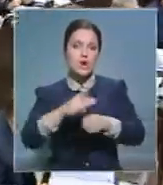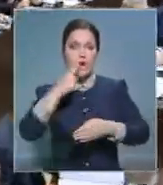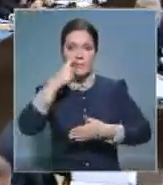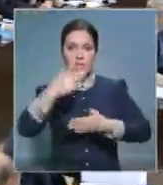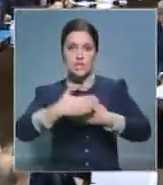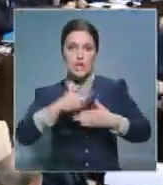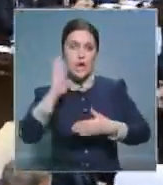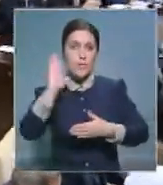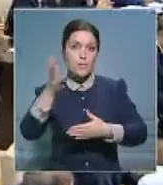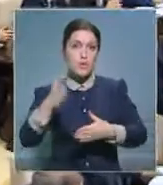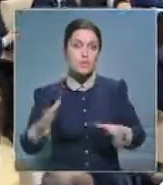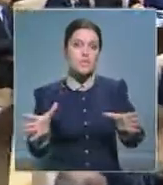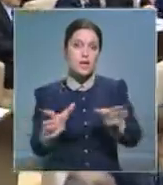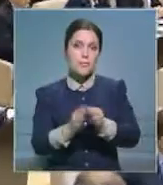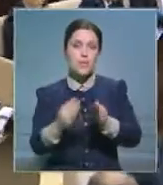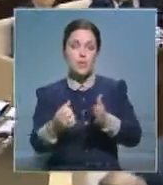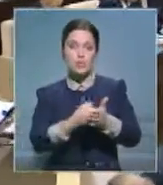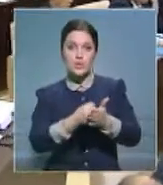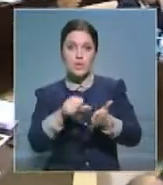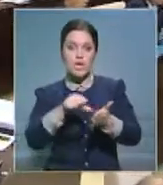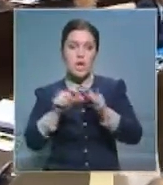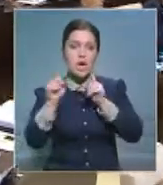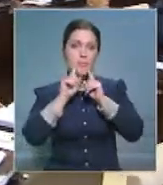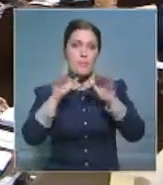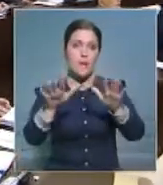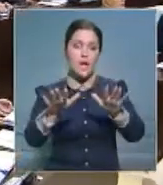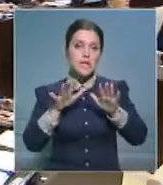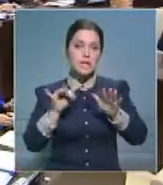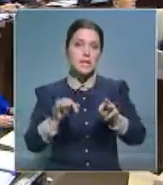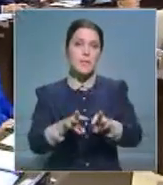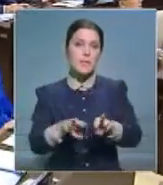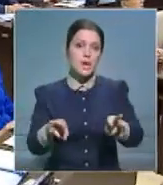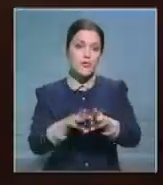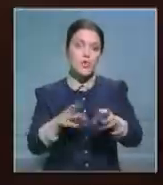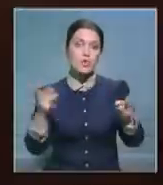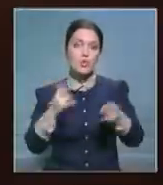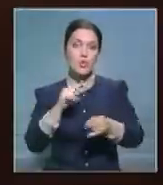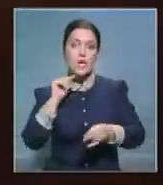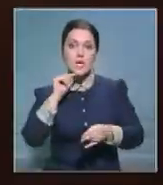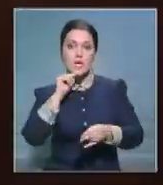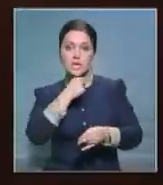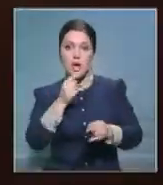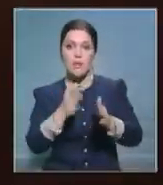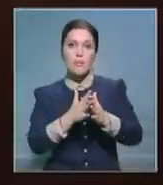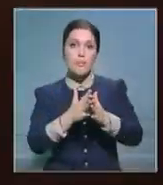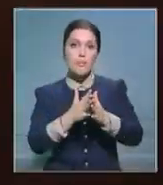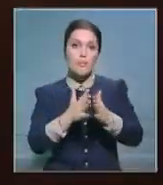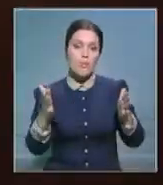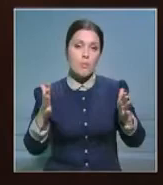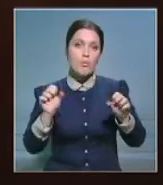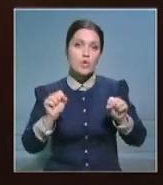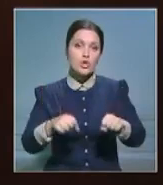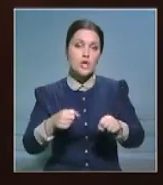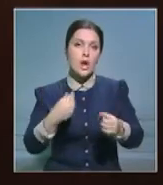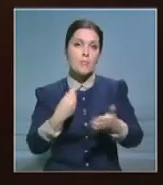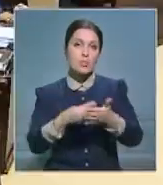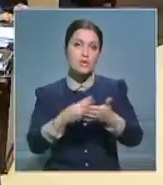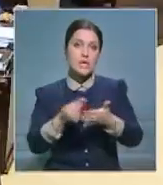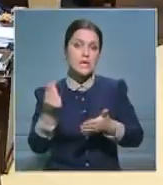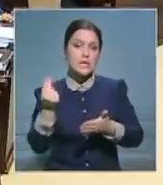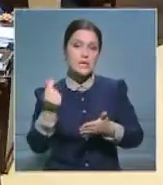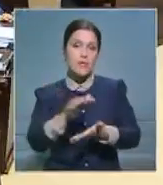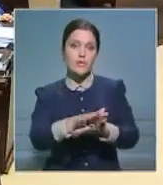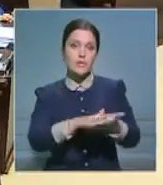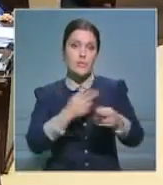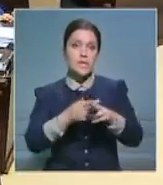ближайшем будущем. Совместными усилиями членов парламента и правительства необходимо сэкономить как можно больше бюджетных денег,